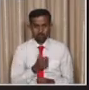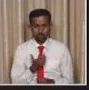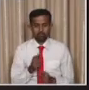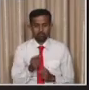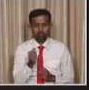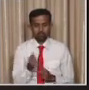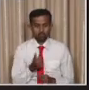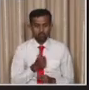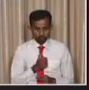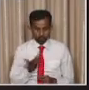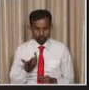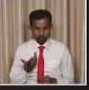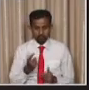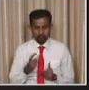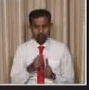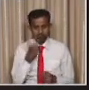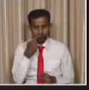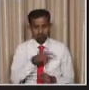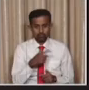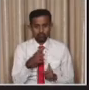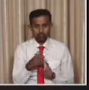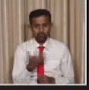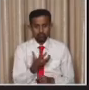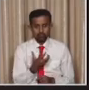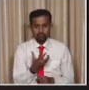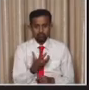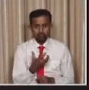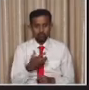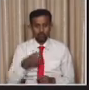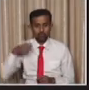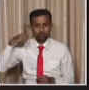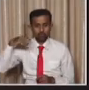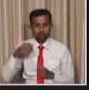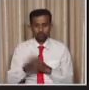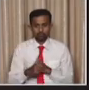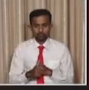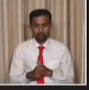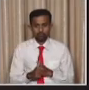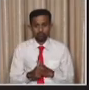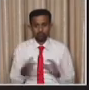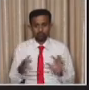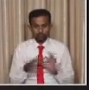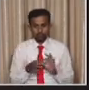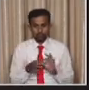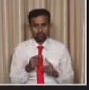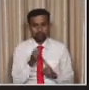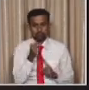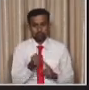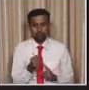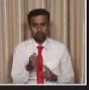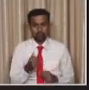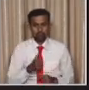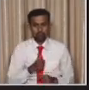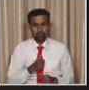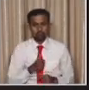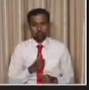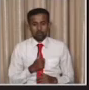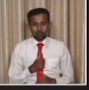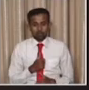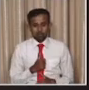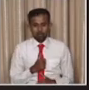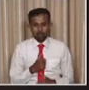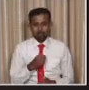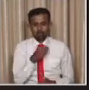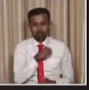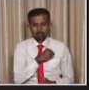ඉංජිනේරු ඩීසල් වලින් ගල්ලංගුරු වලින් විදුලිය ජෙනරේට් කරලා පද්ධතියට එකතු වුණාටලු ඉංජිනේරු නිලධාරීන් කැමති. ඒ අයට